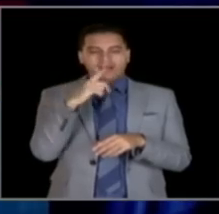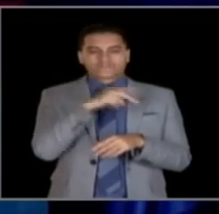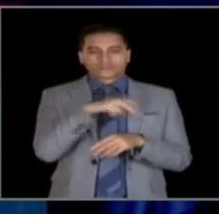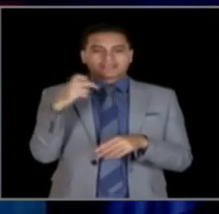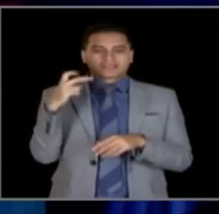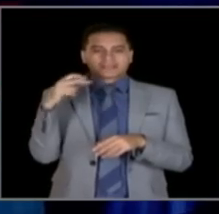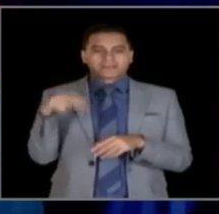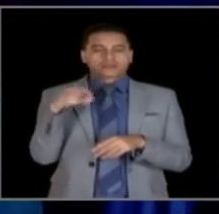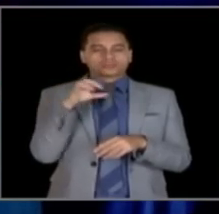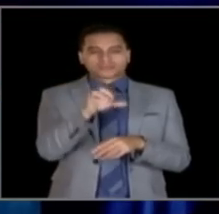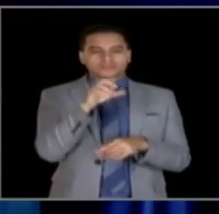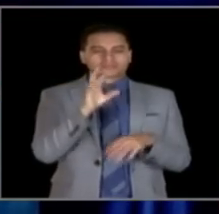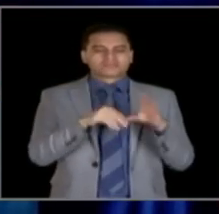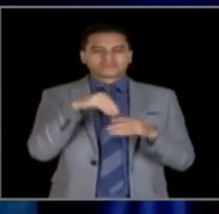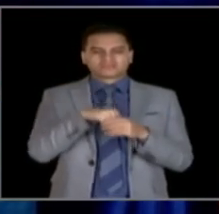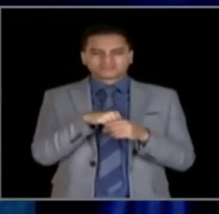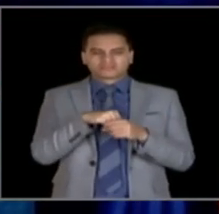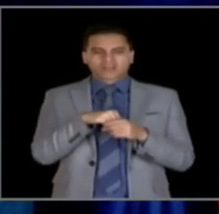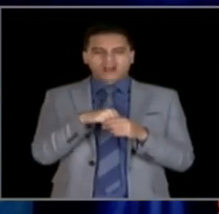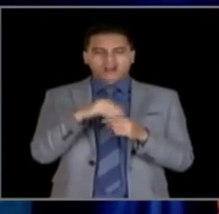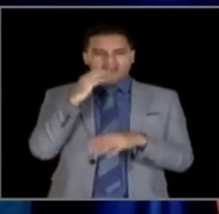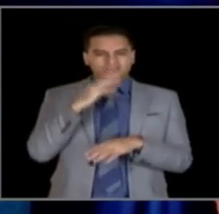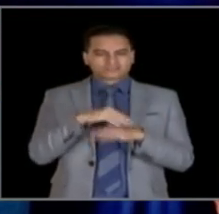رواية إنسانية